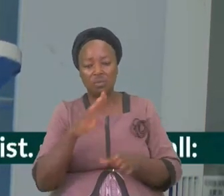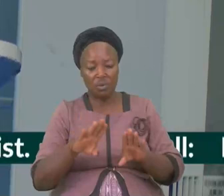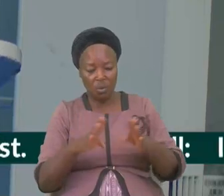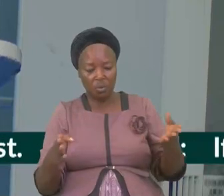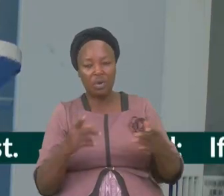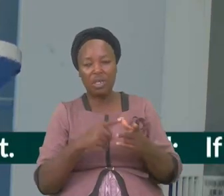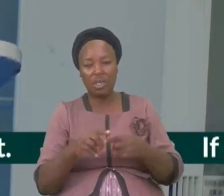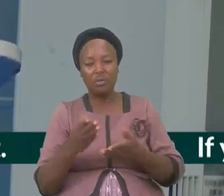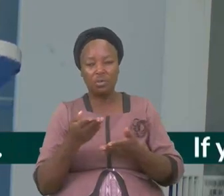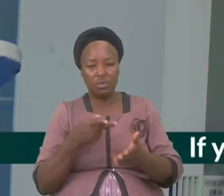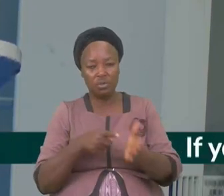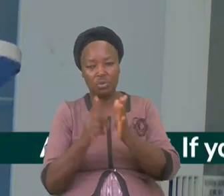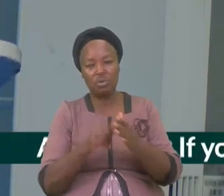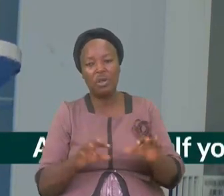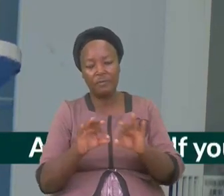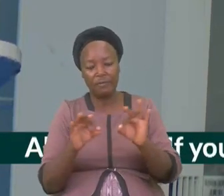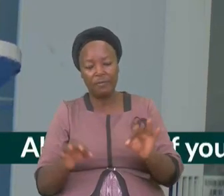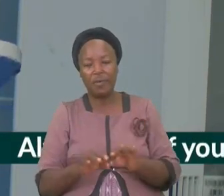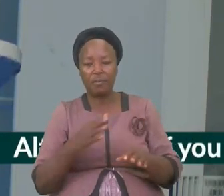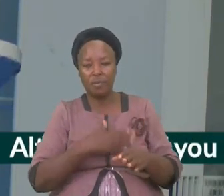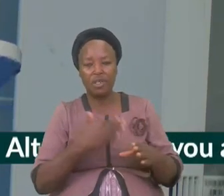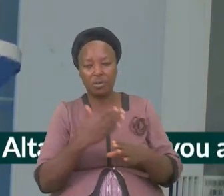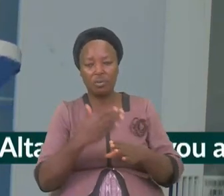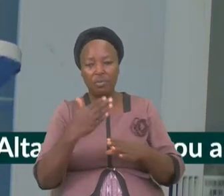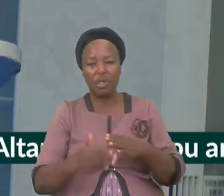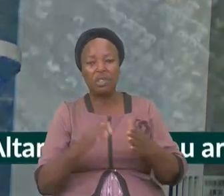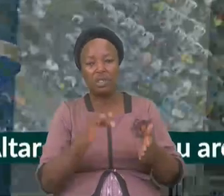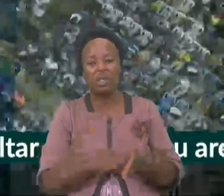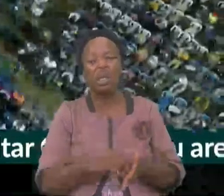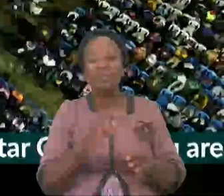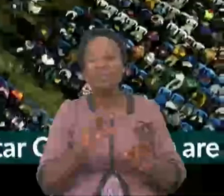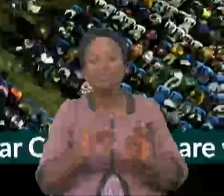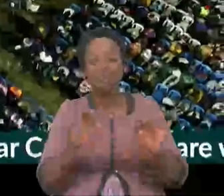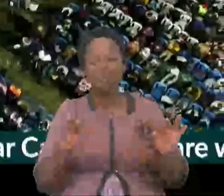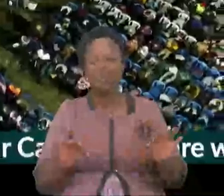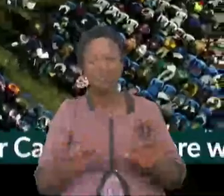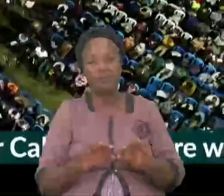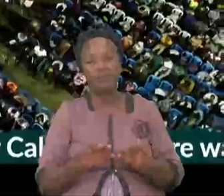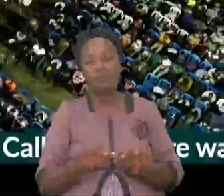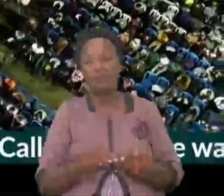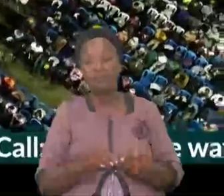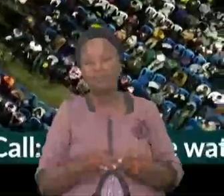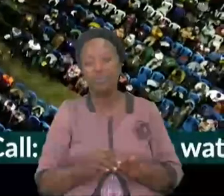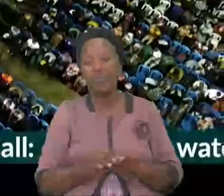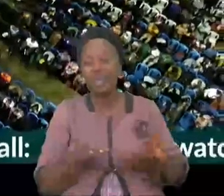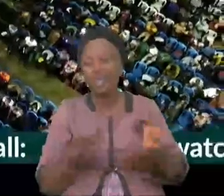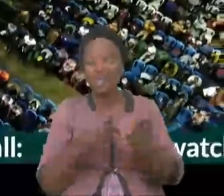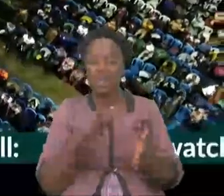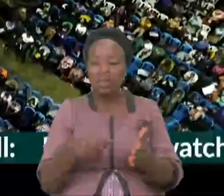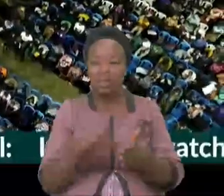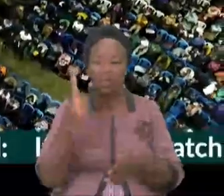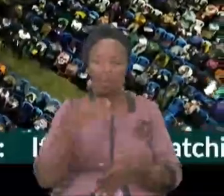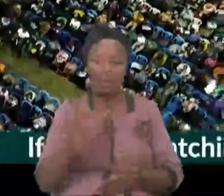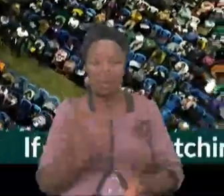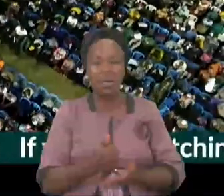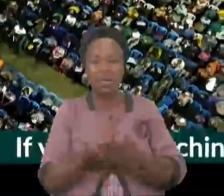Cliquez sur le lien. Il y a un formulaire et vous pouvez cliquer la version française pour remplir ça. Et